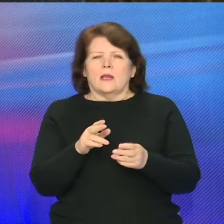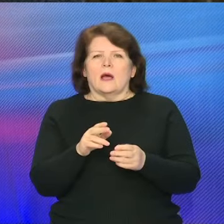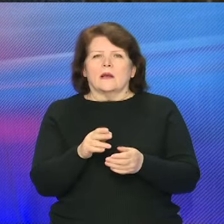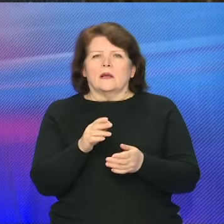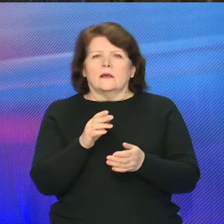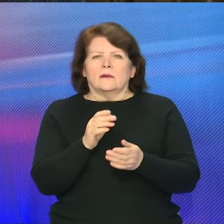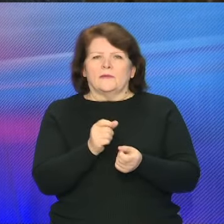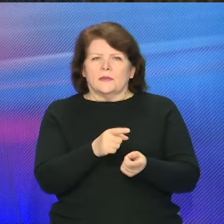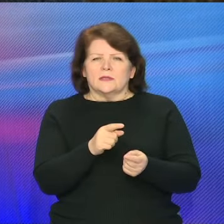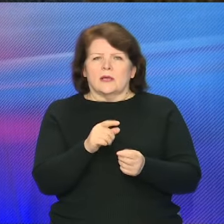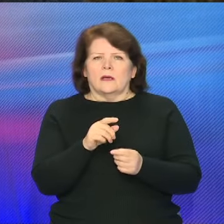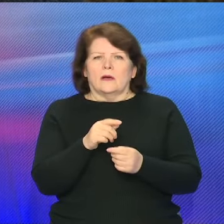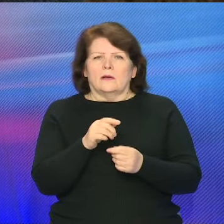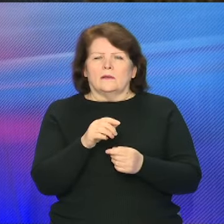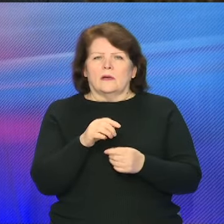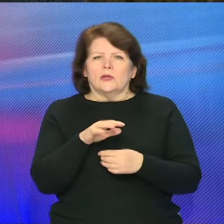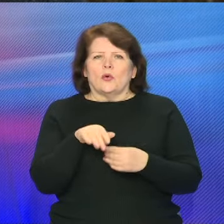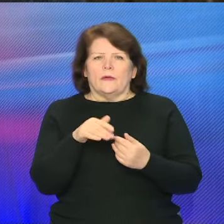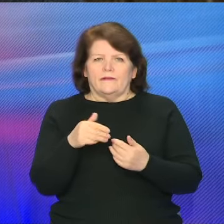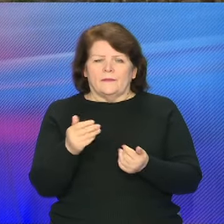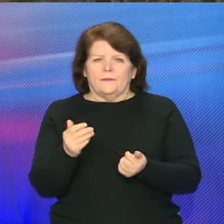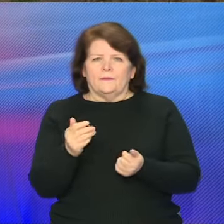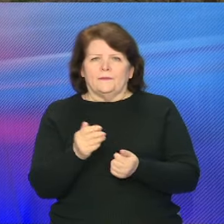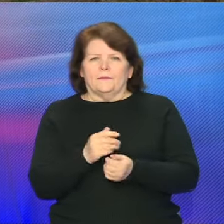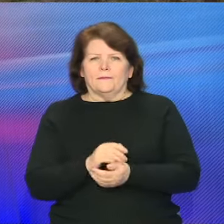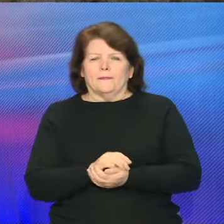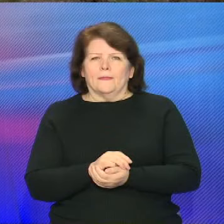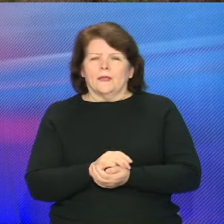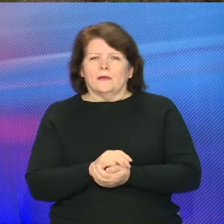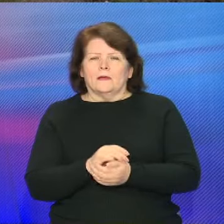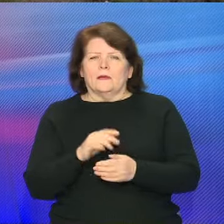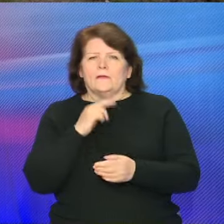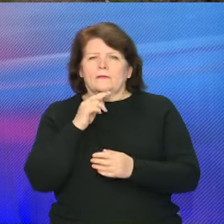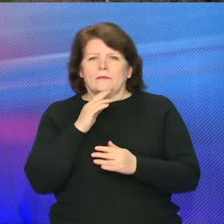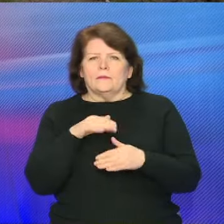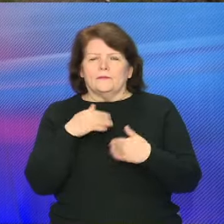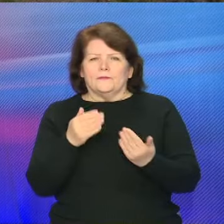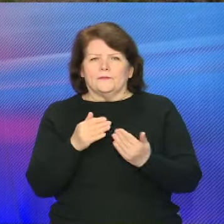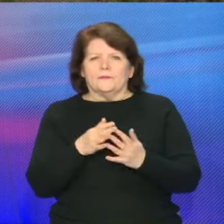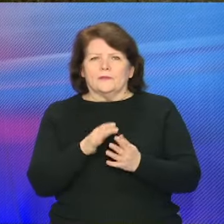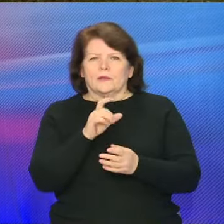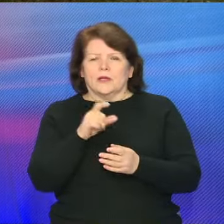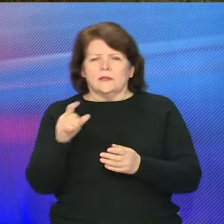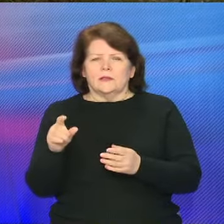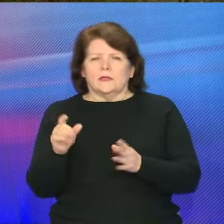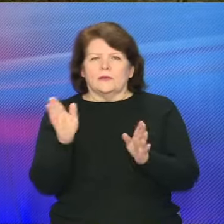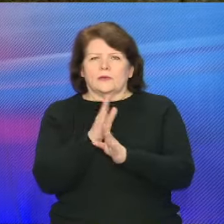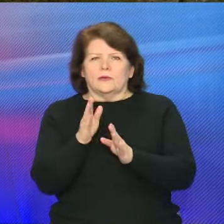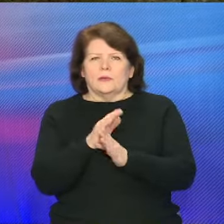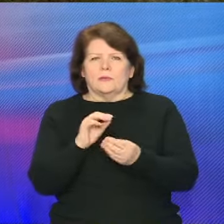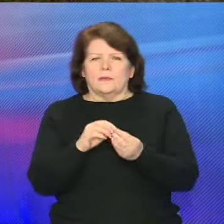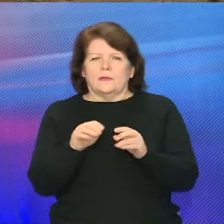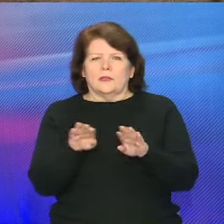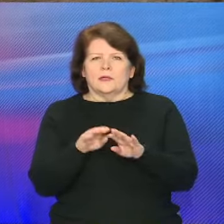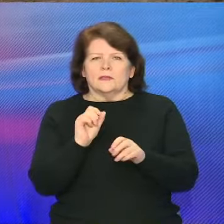о том законодательстве, которое действует сейчас на территории Республики Беларусь. Звернуть увагу широкой громадскости до экологичной проблемы – такая